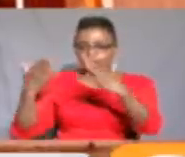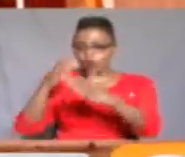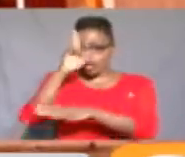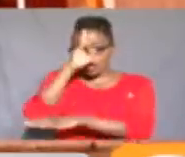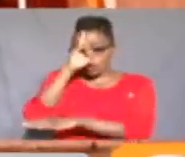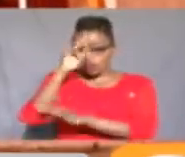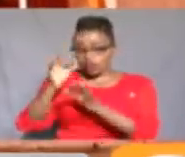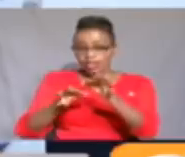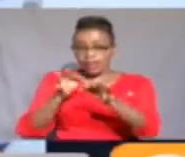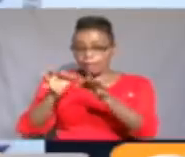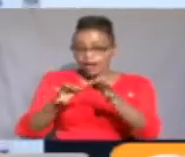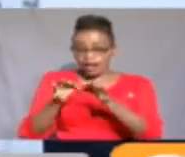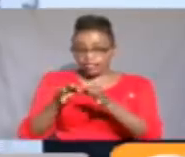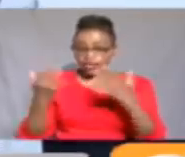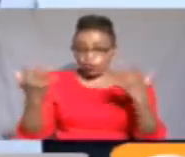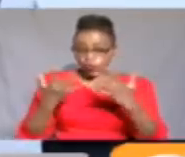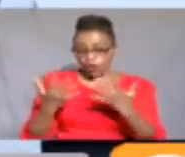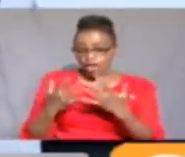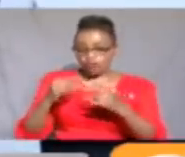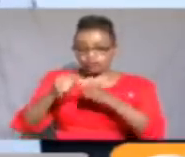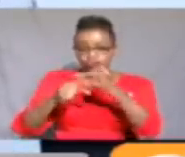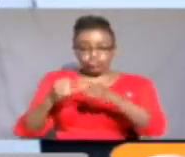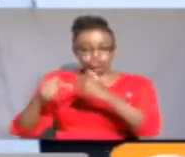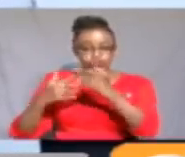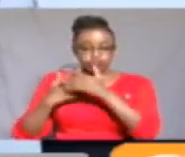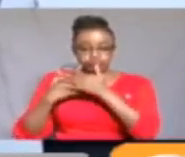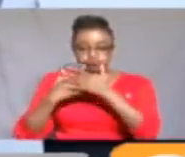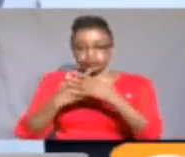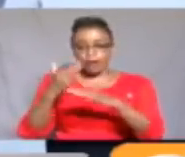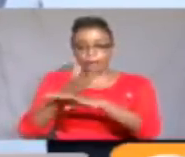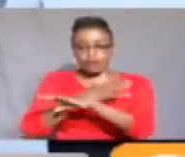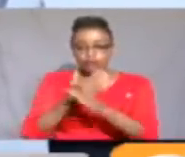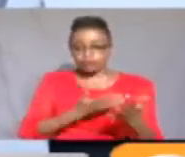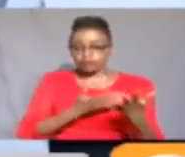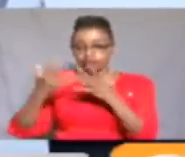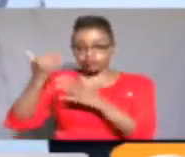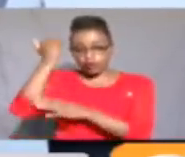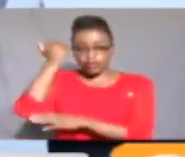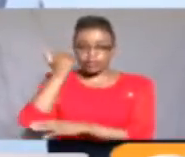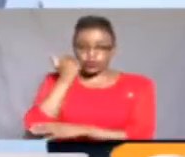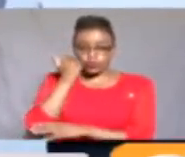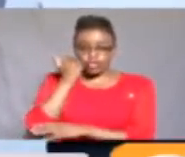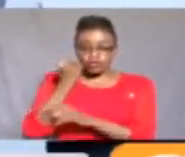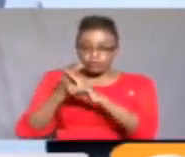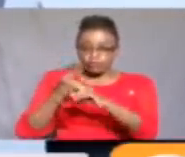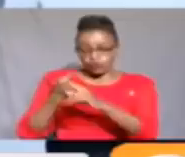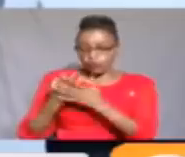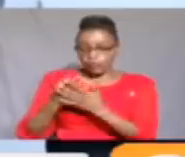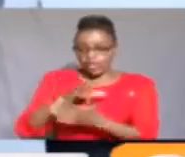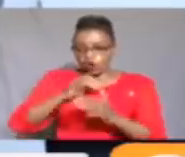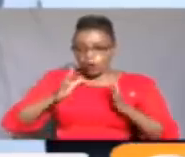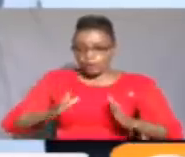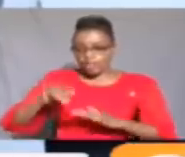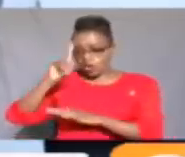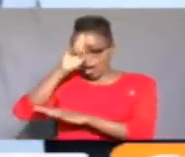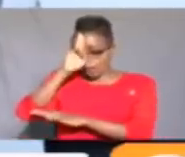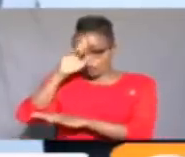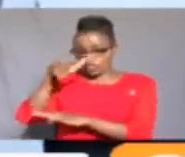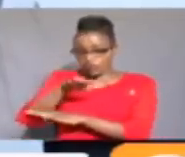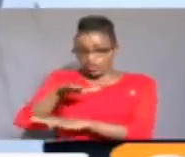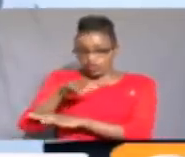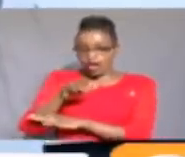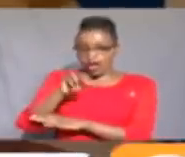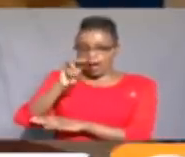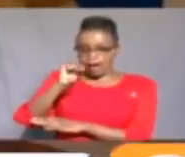cha polisi cha Embakasi, ambapo anaendelea kuzuiliwa kabla ya kufikishwa mahakamani. Kulingana na mkuu wa polisi katika eneo hilo